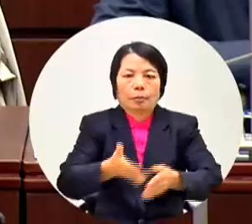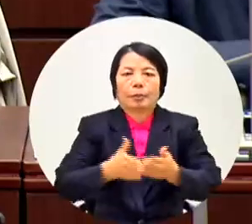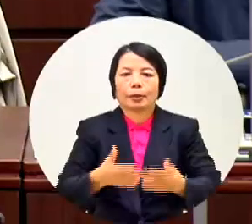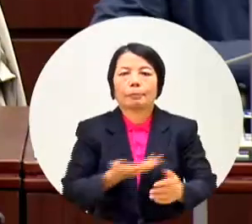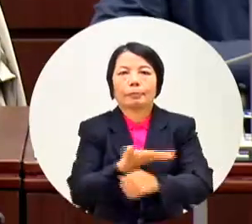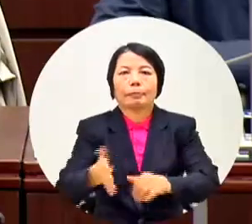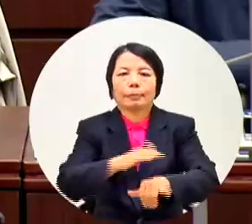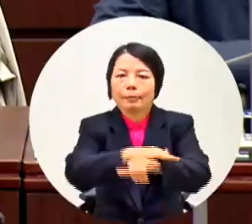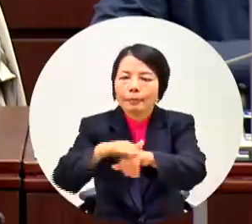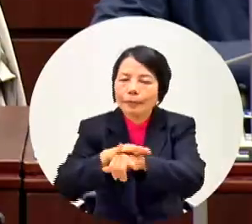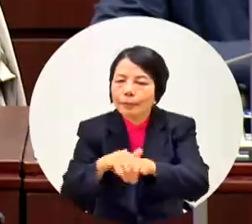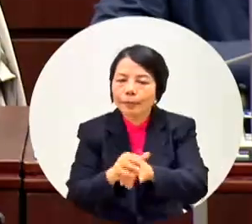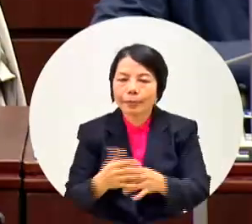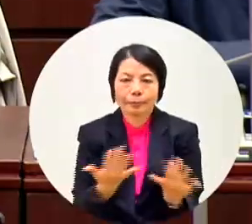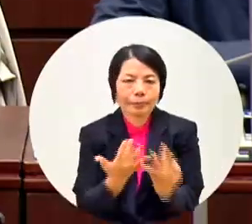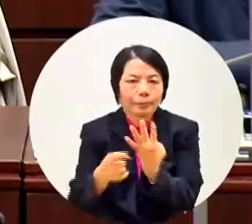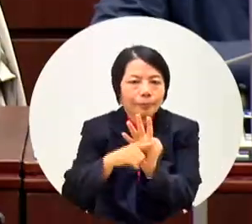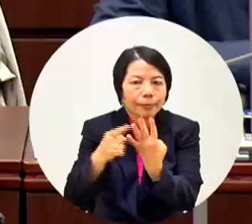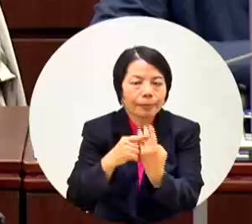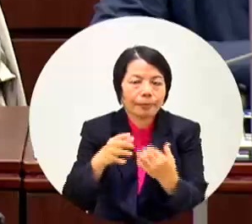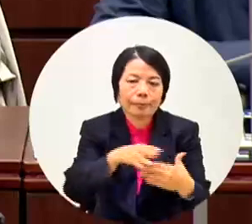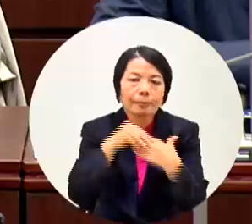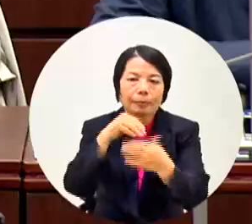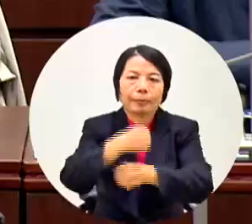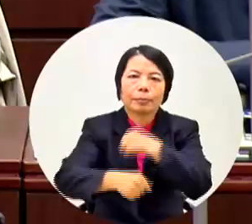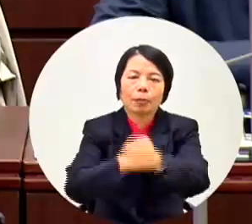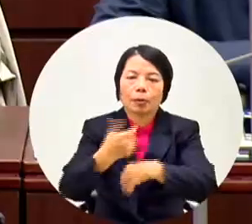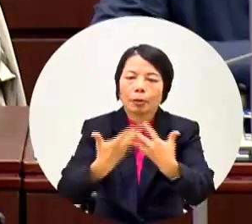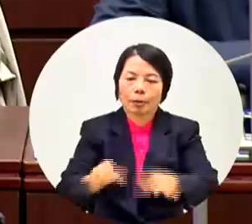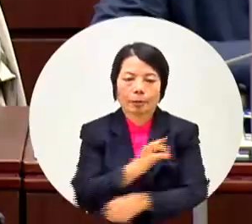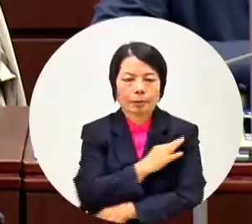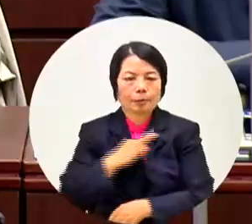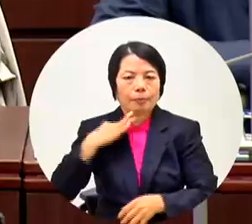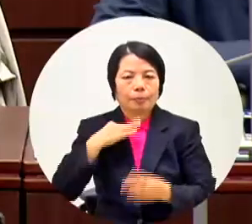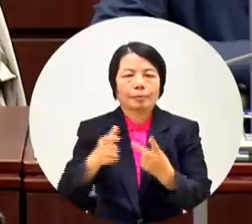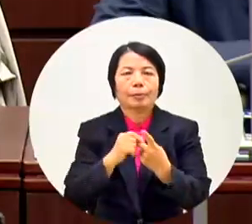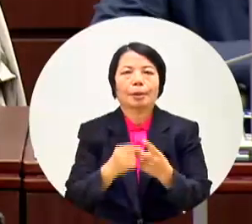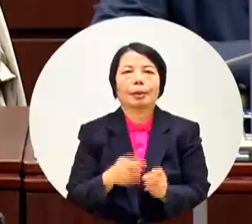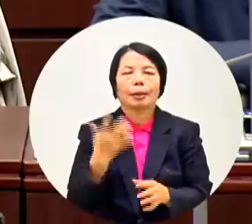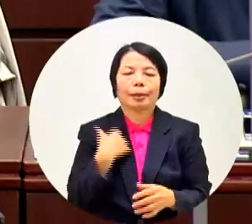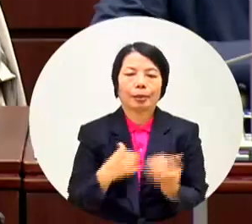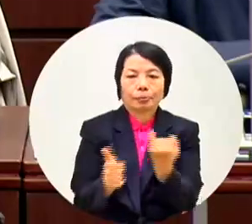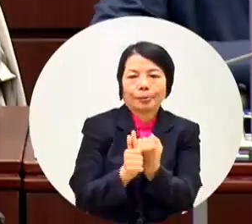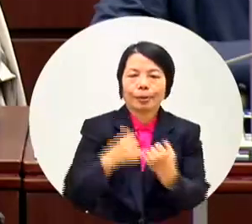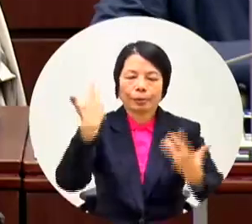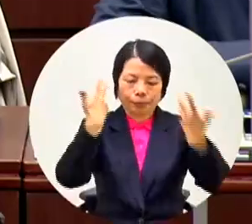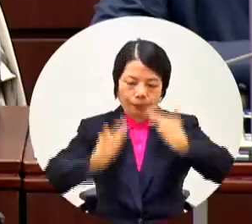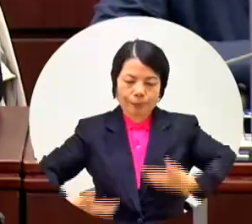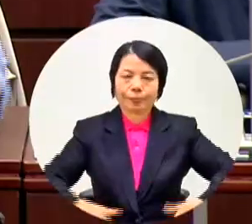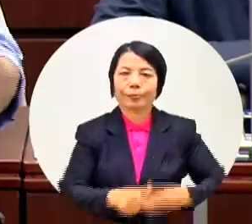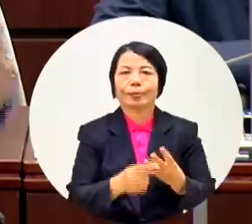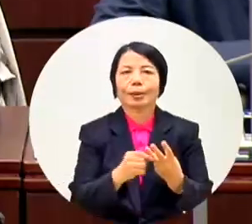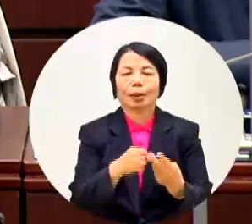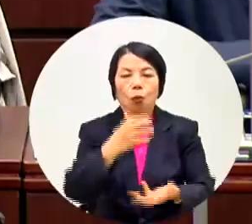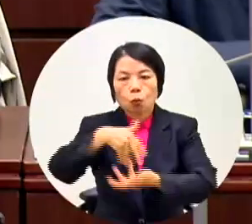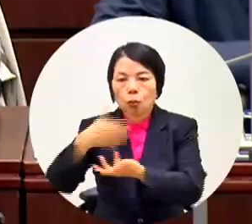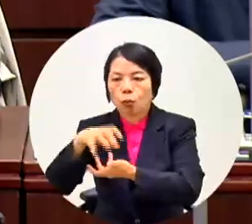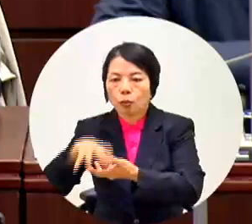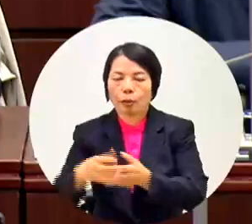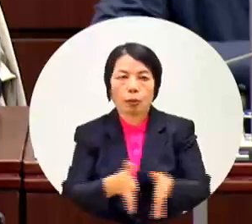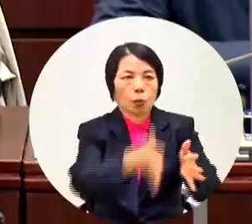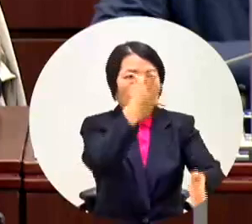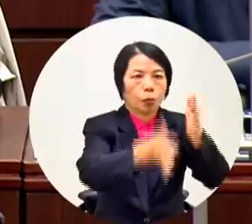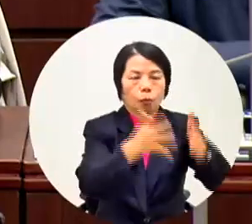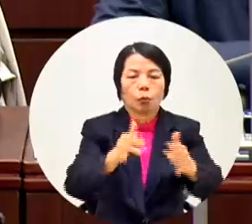动好多珠宝、婚纱、餐饮，还有各种。饭店、民宿，它会一个综合性